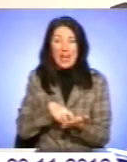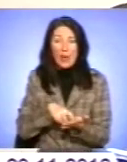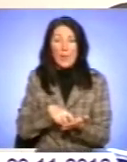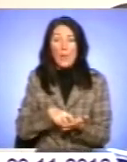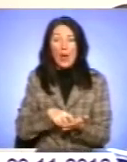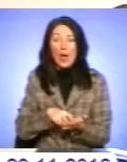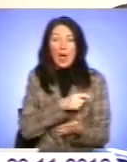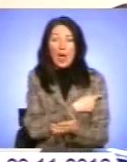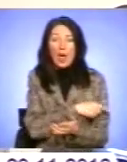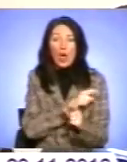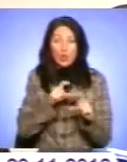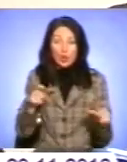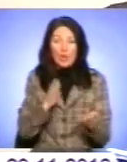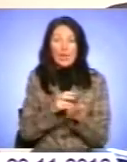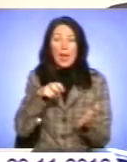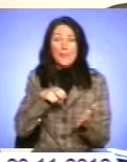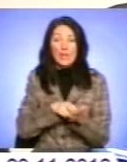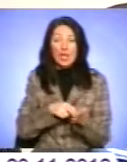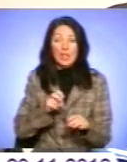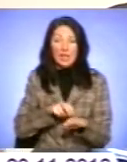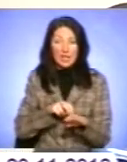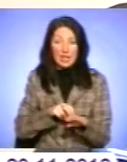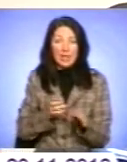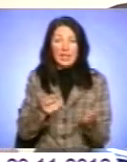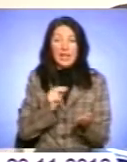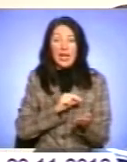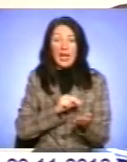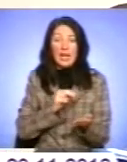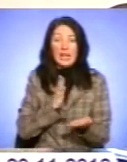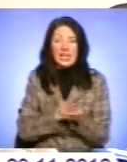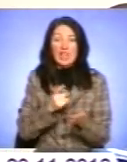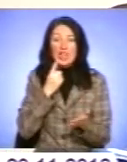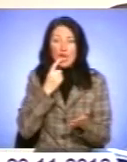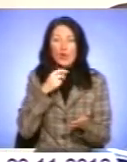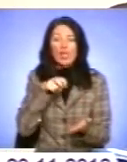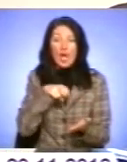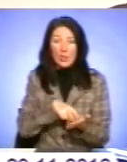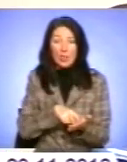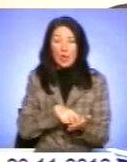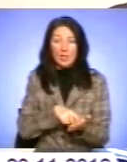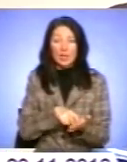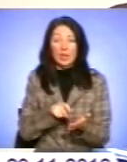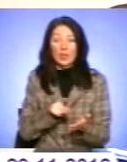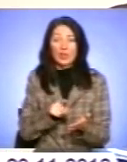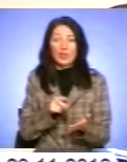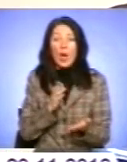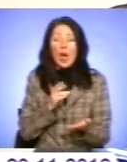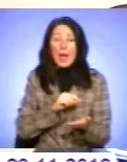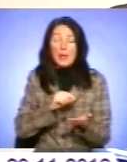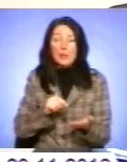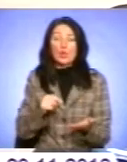печатка і де ставиться червона печатка підлягає відшкодуванню,